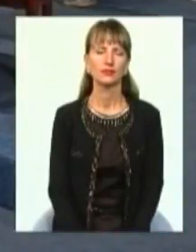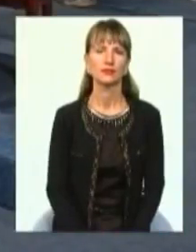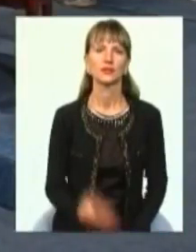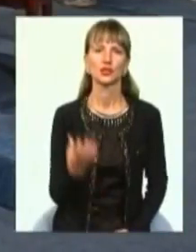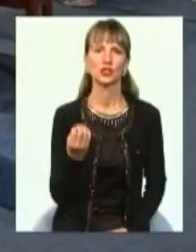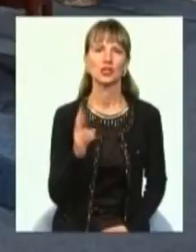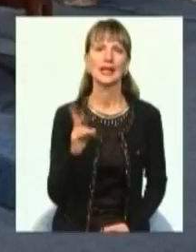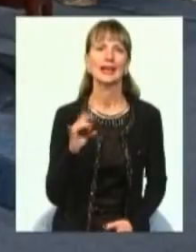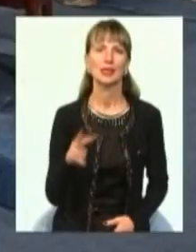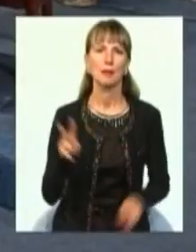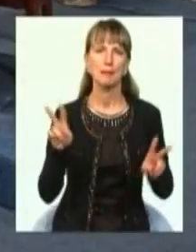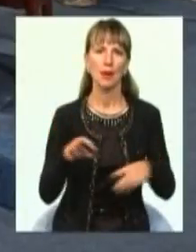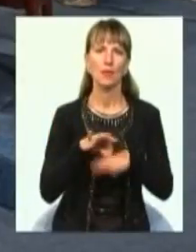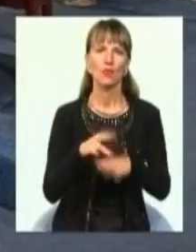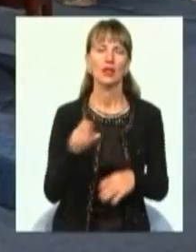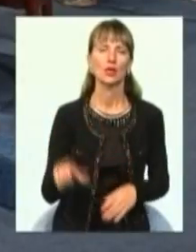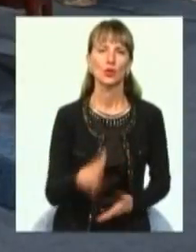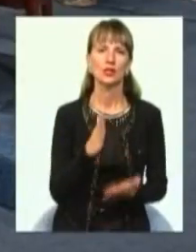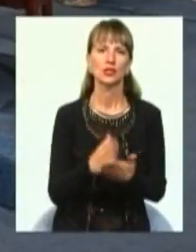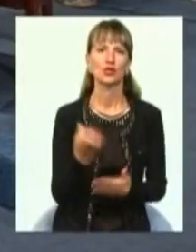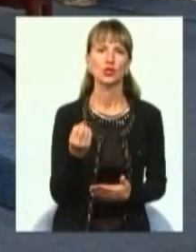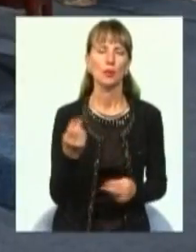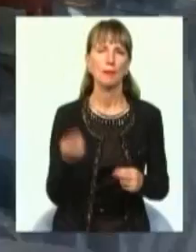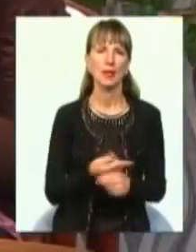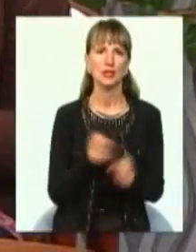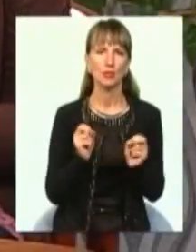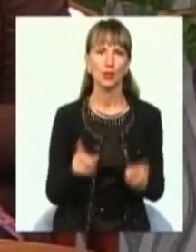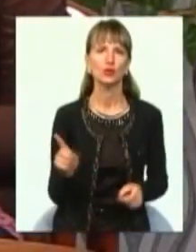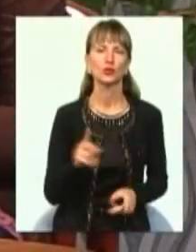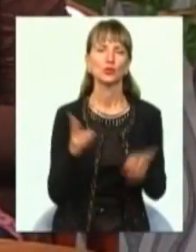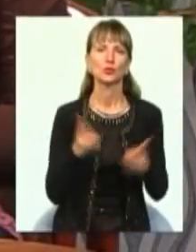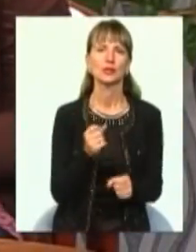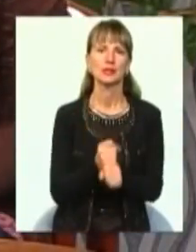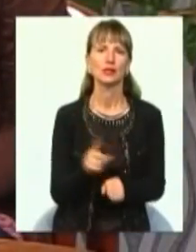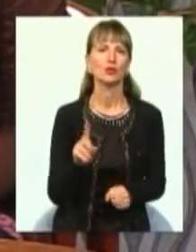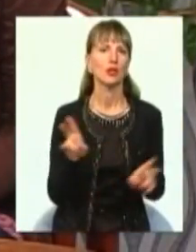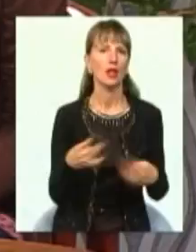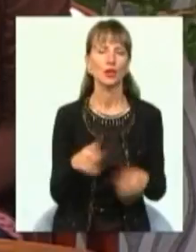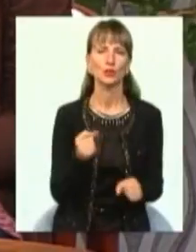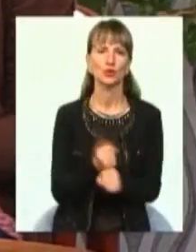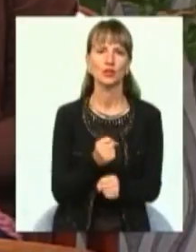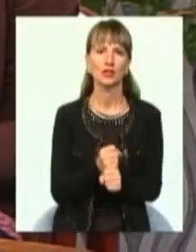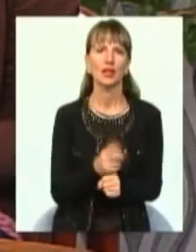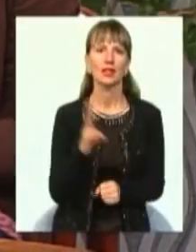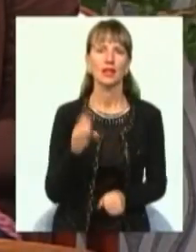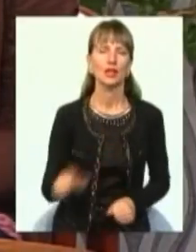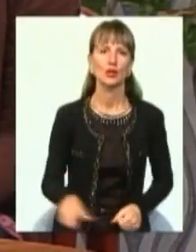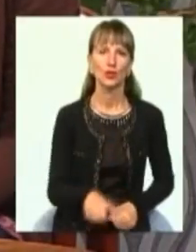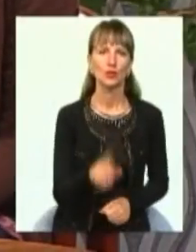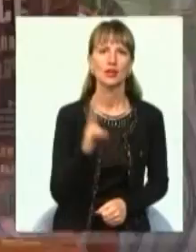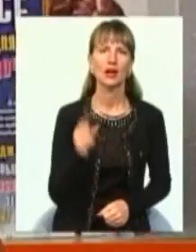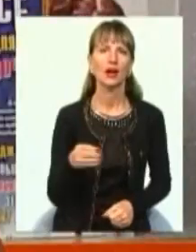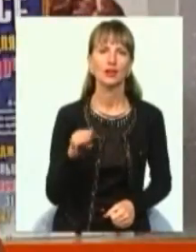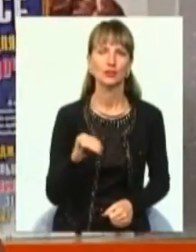І ще, окрім правил поводження на дорозі, є іще безпека. Чого варто робити, а чого не варто робити на дорозі?